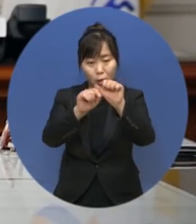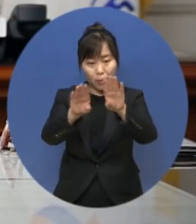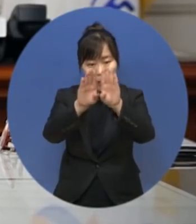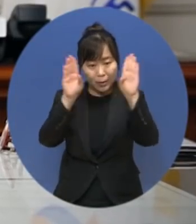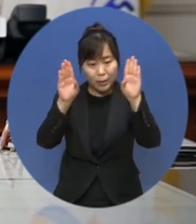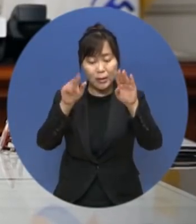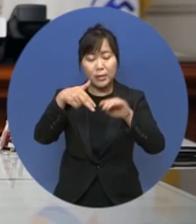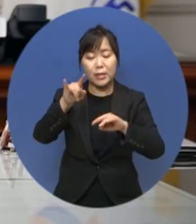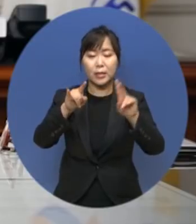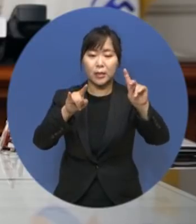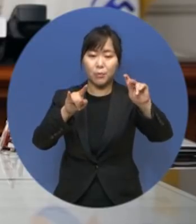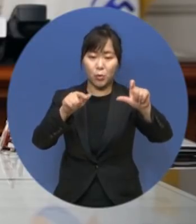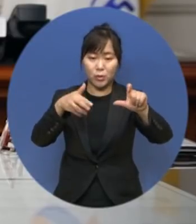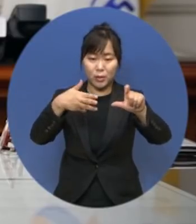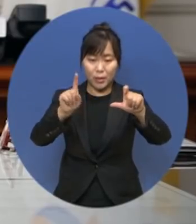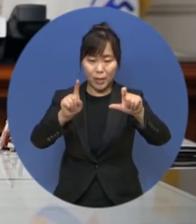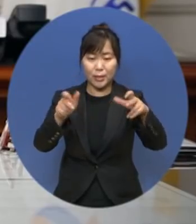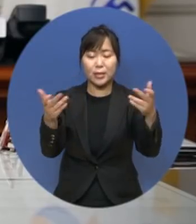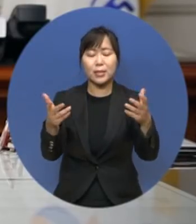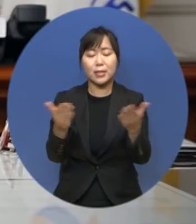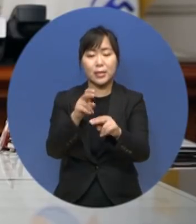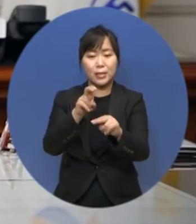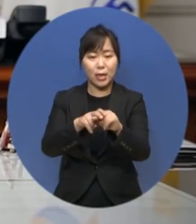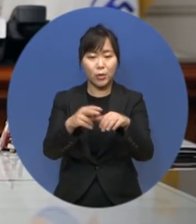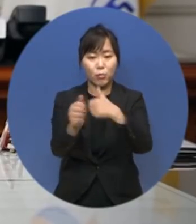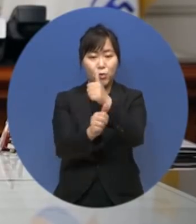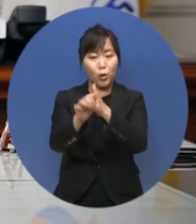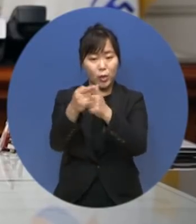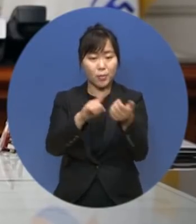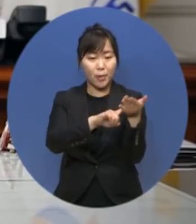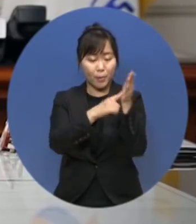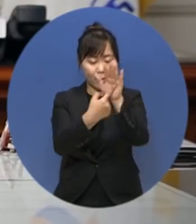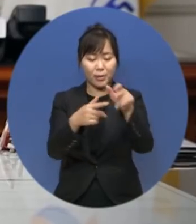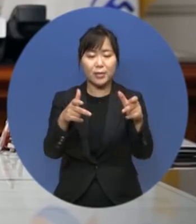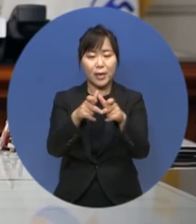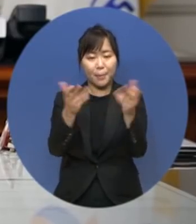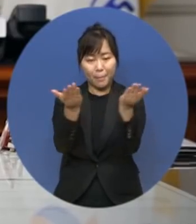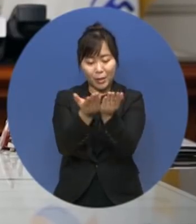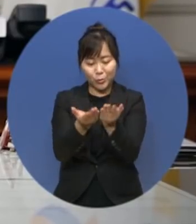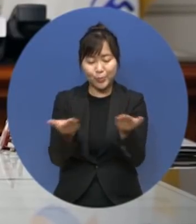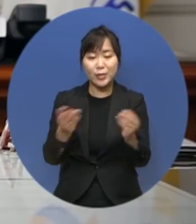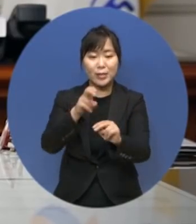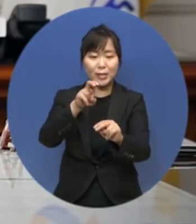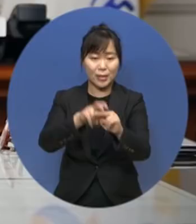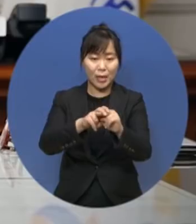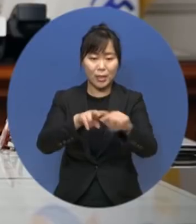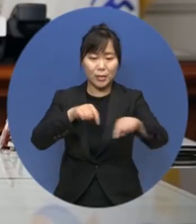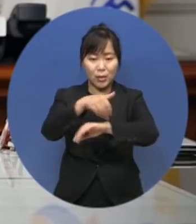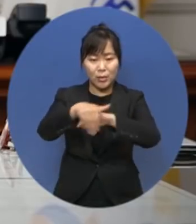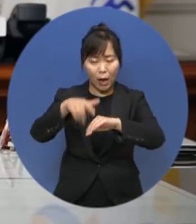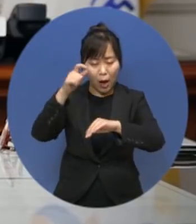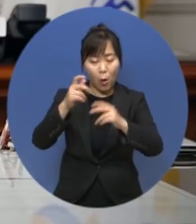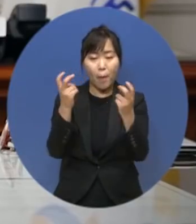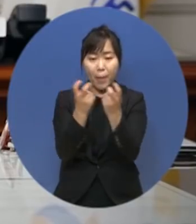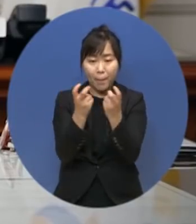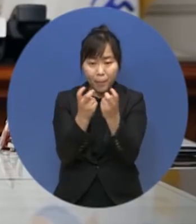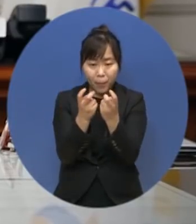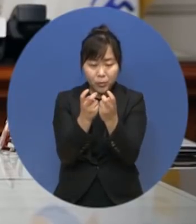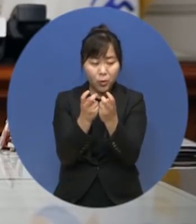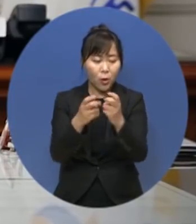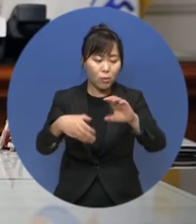열린 제15차 일자리위원회에서 발표한 장애인 맞춤형 일자리 정책 강화